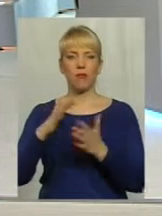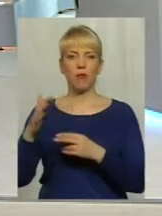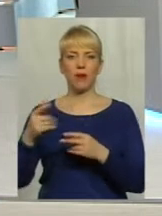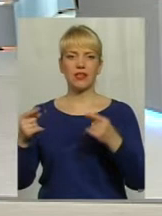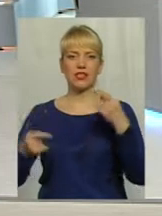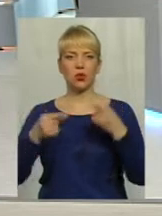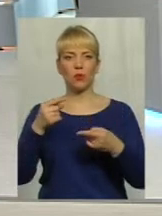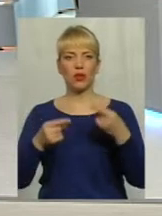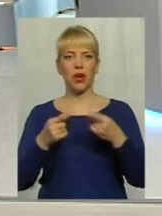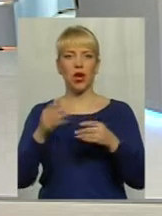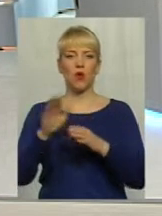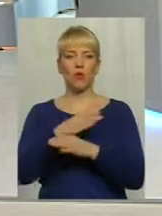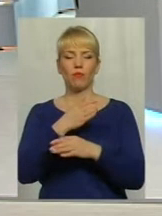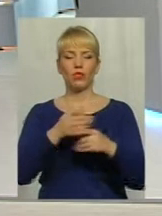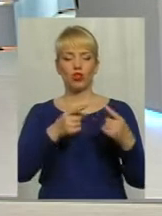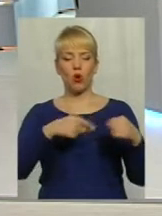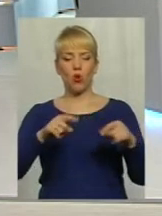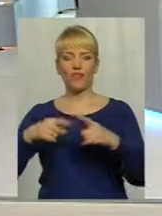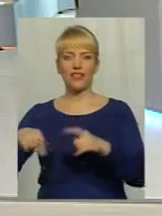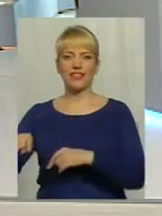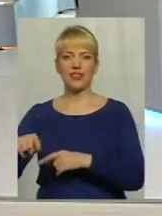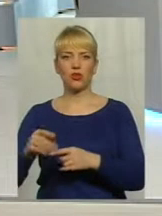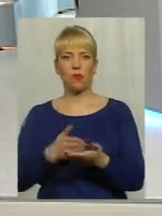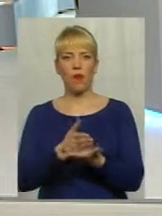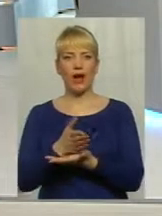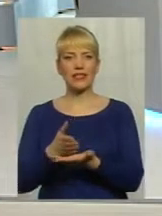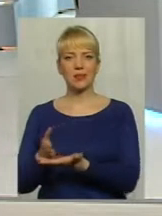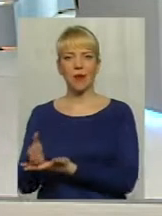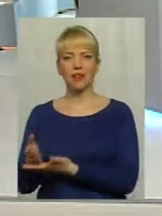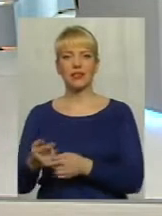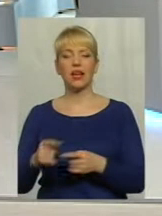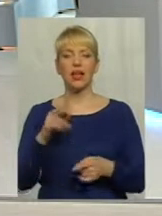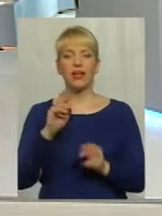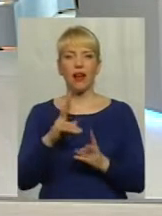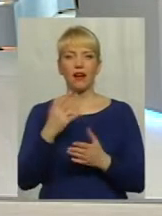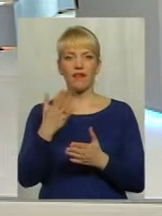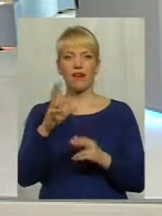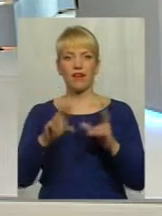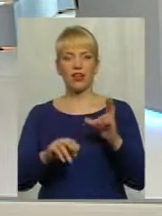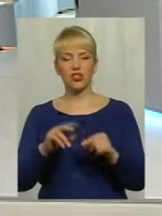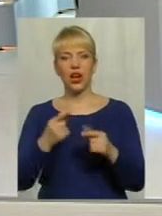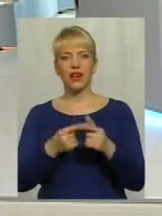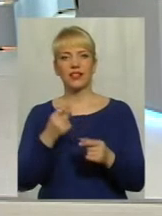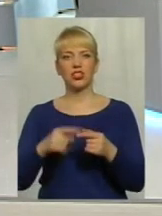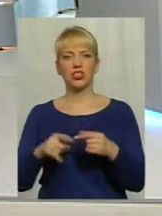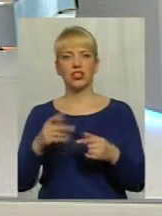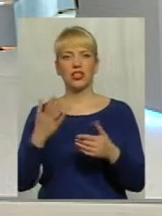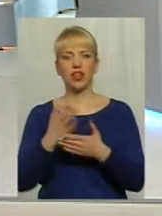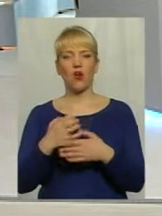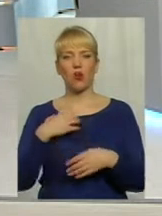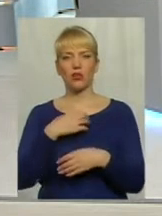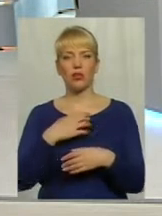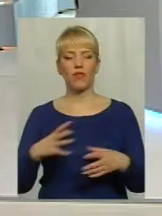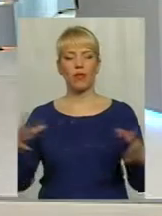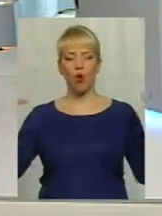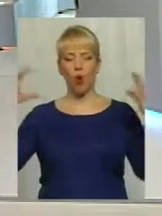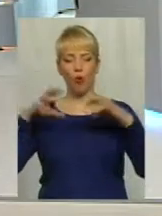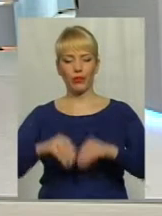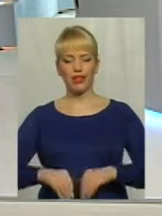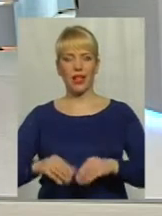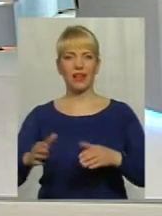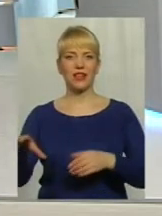межконфесійному такому аспекті, то, як ви вважаєте, чи зараз є основним об'єднати всі конфесії, адже для